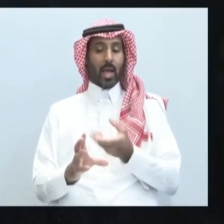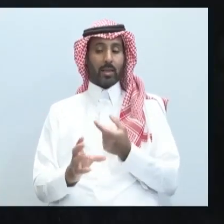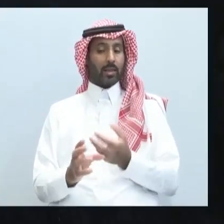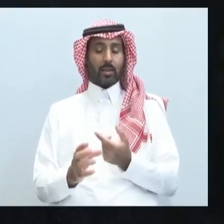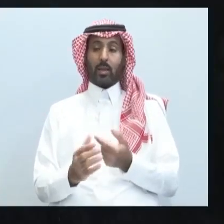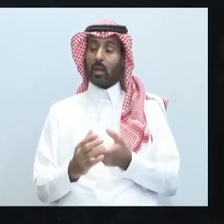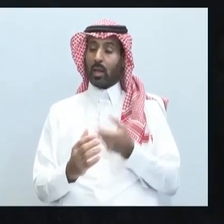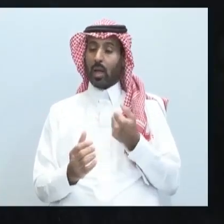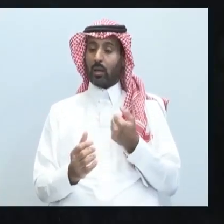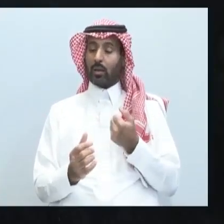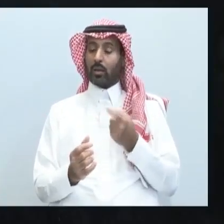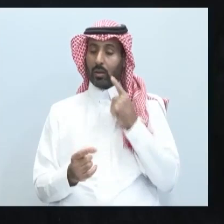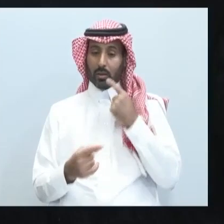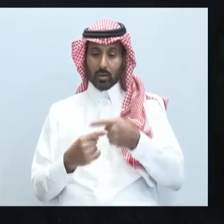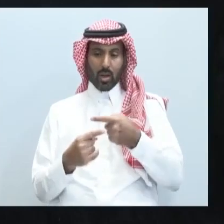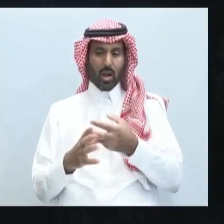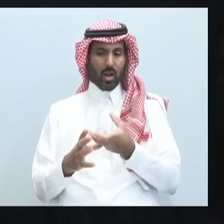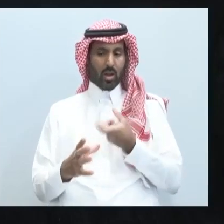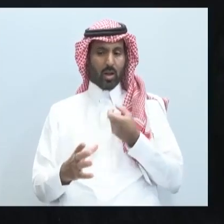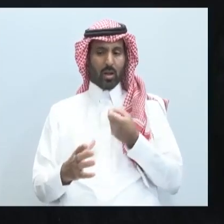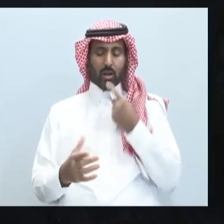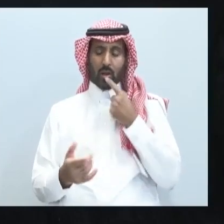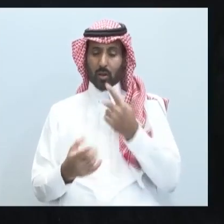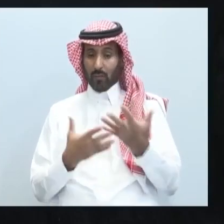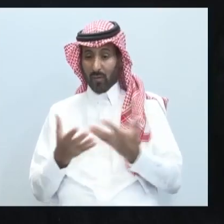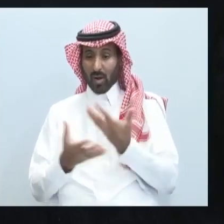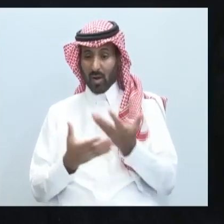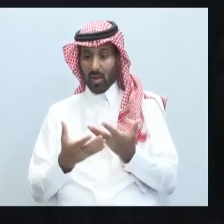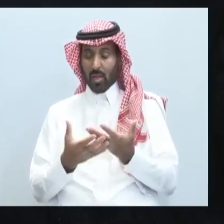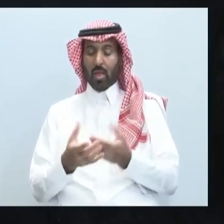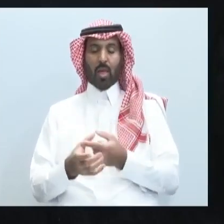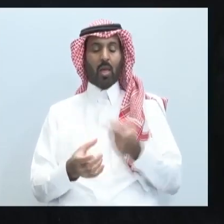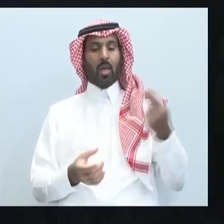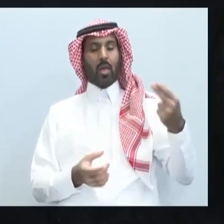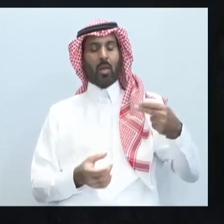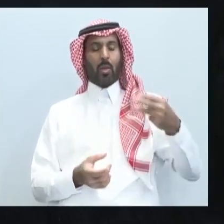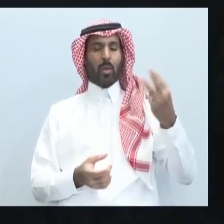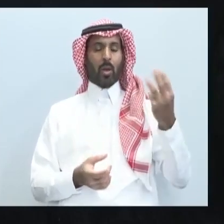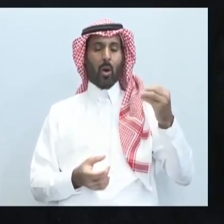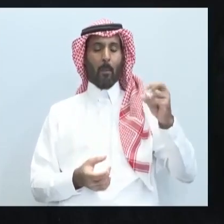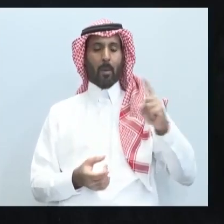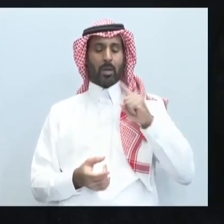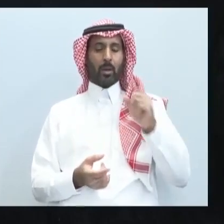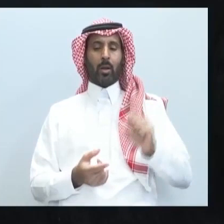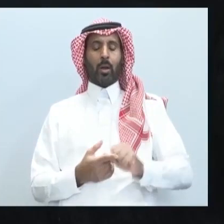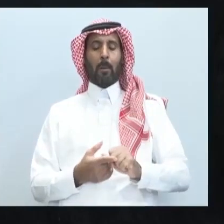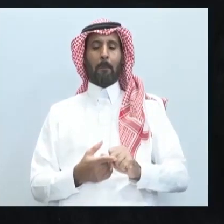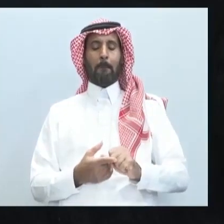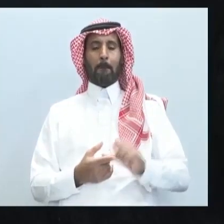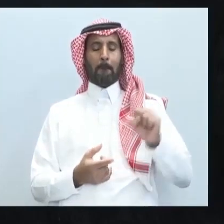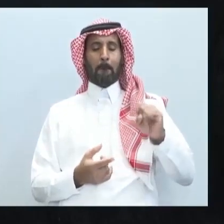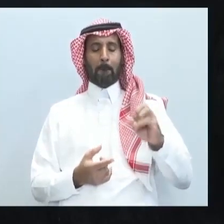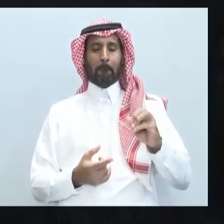ان النواتج مين تفاعل معين بين حمض وقاعده هي الاتش 3 او موجب والاس او 4 سالب اثنين